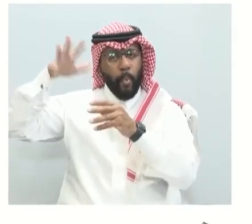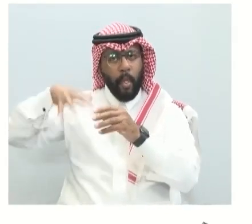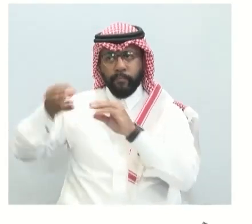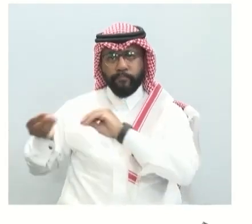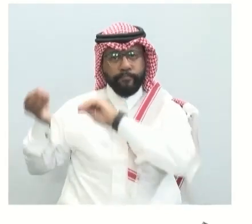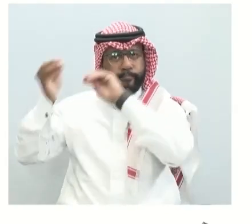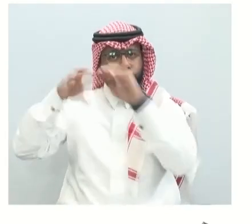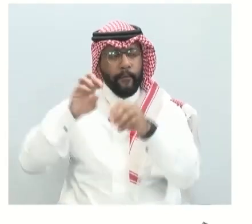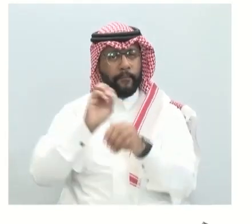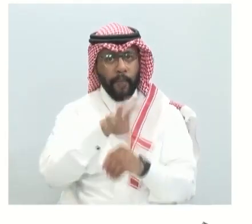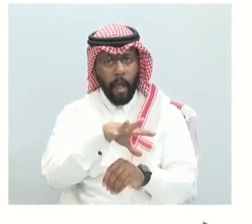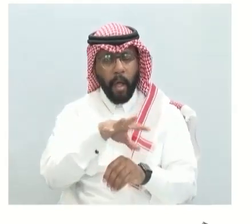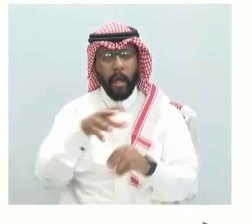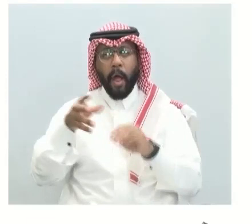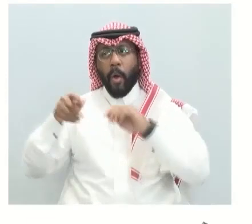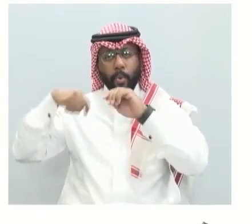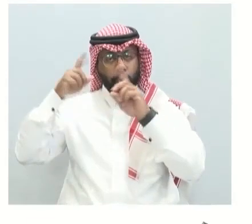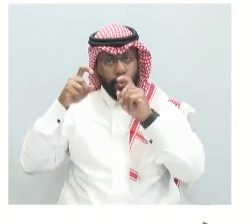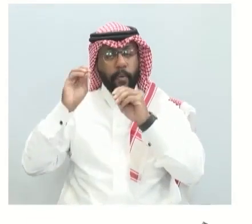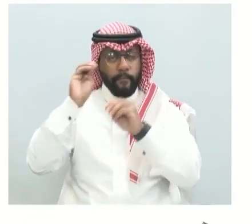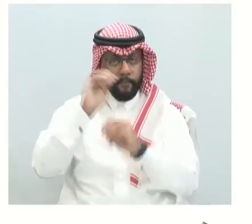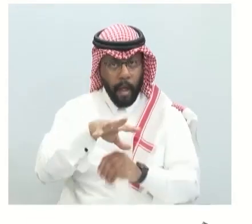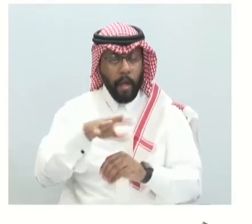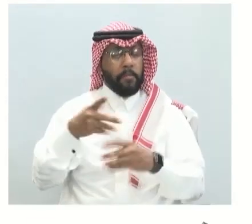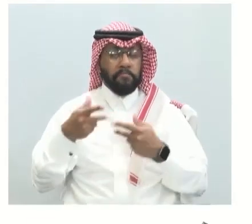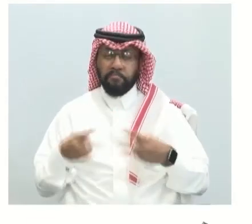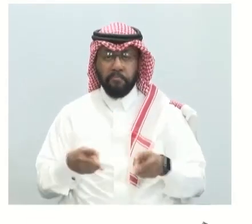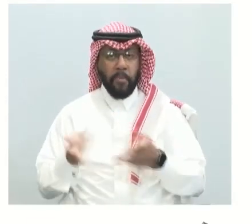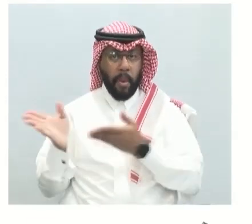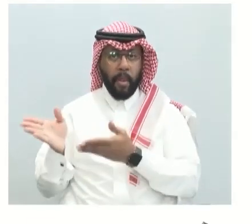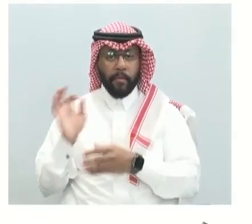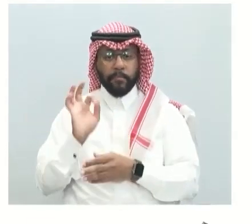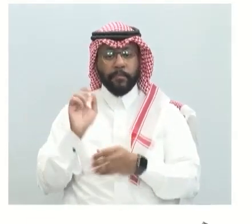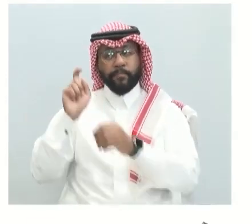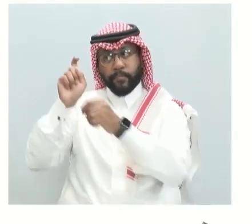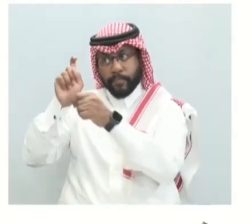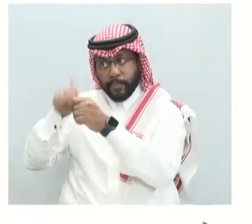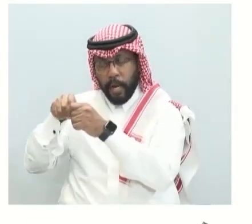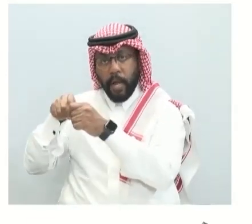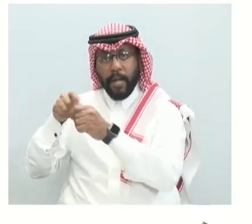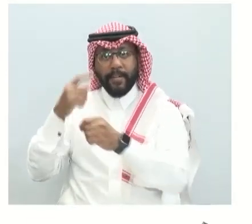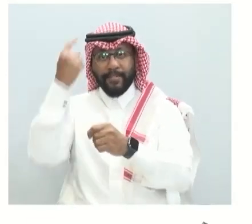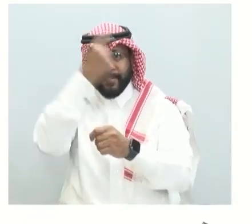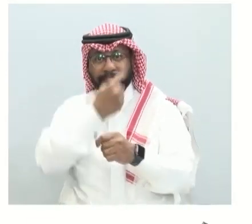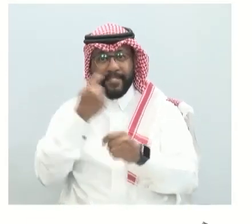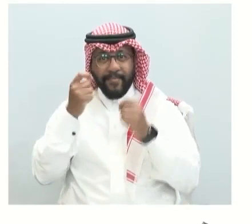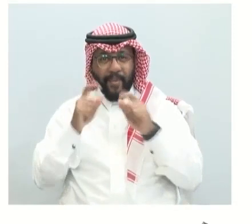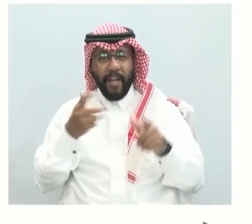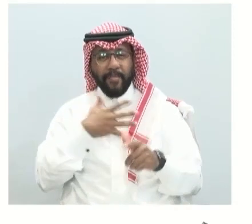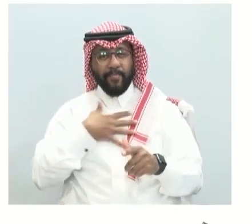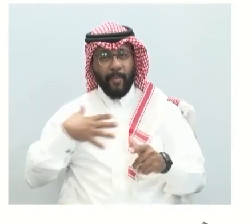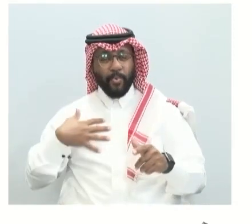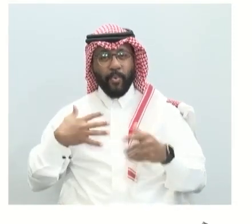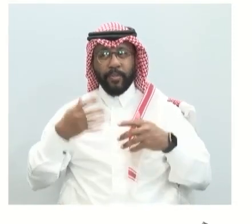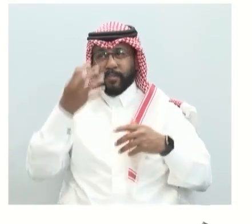وايضا نستطيع ارسال استخدام الرموز التعبيريه من خلال التعبير عن المشاعر اللي هي